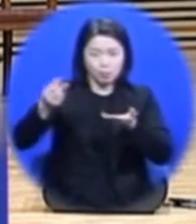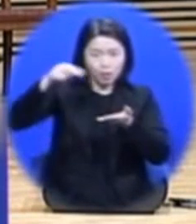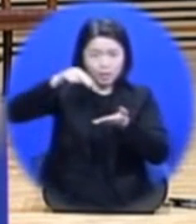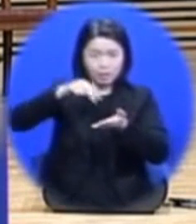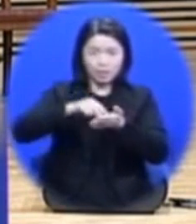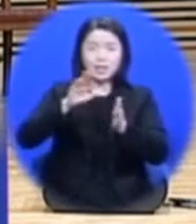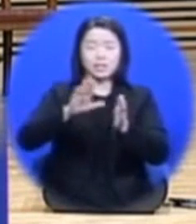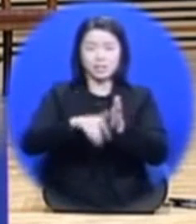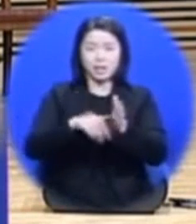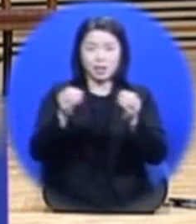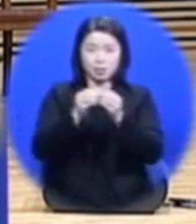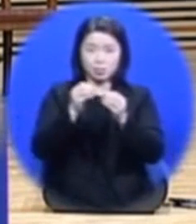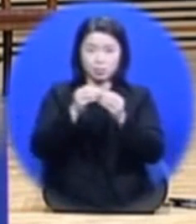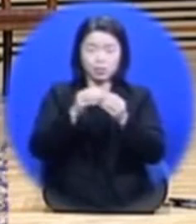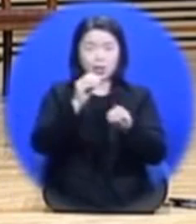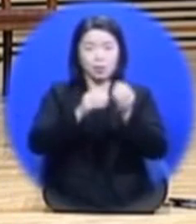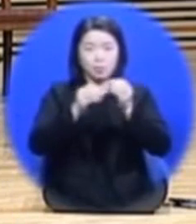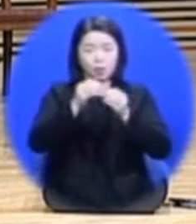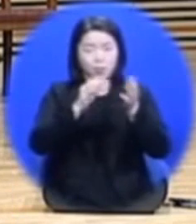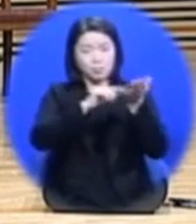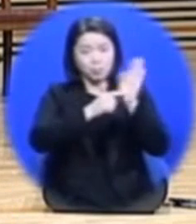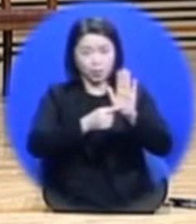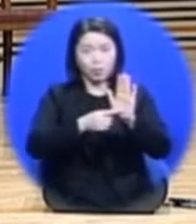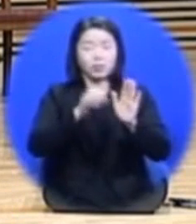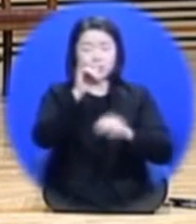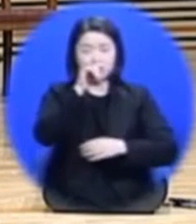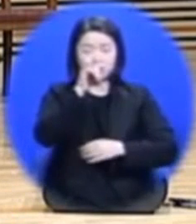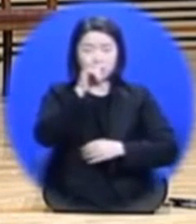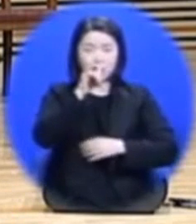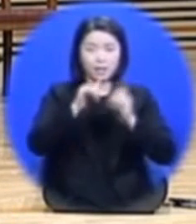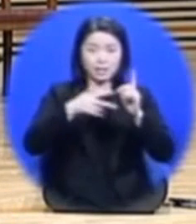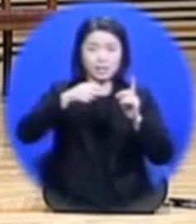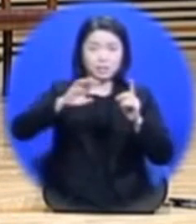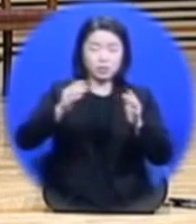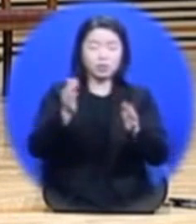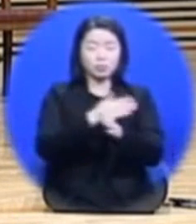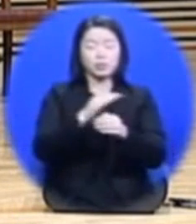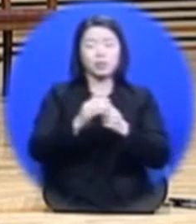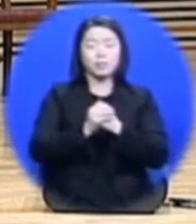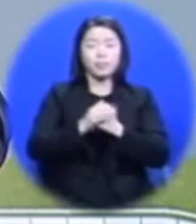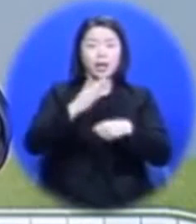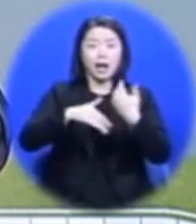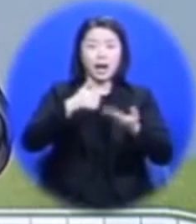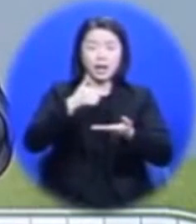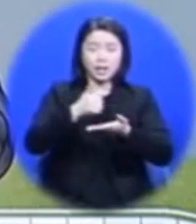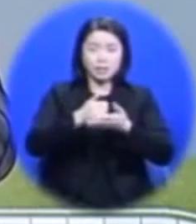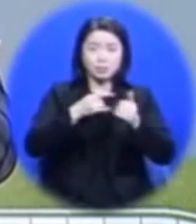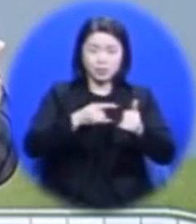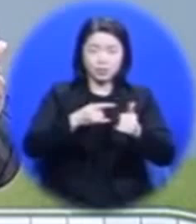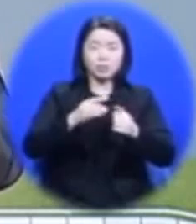때라는 표현으로 시작합니다. 1절에서 다윗은 하나님께서